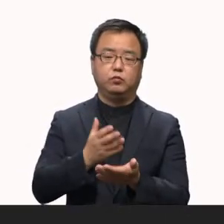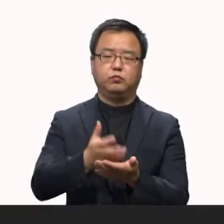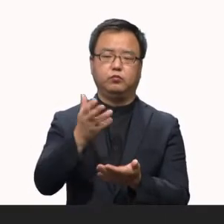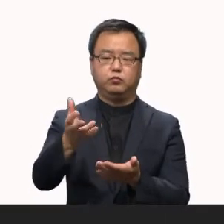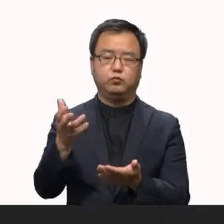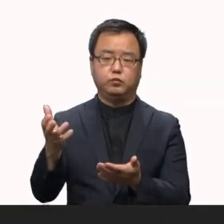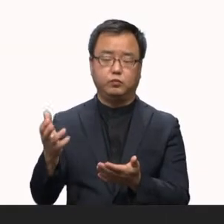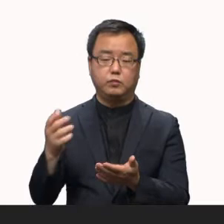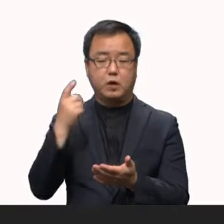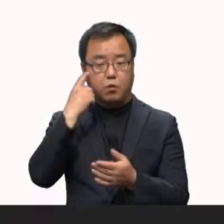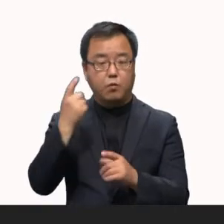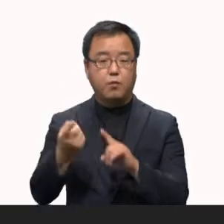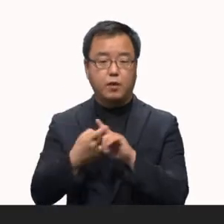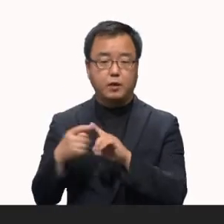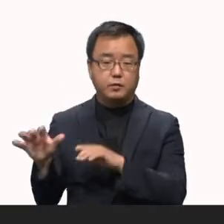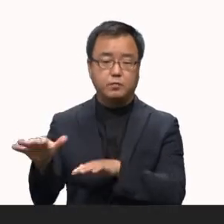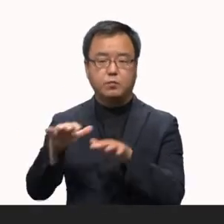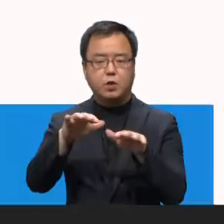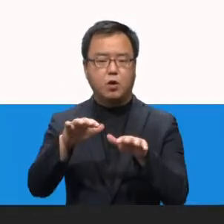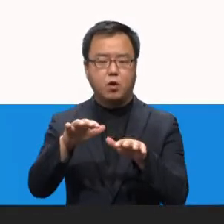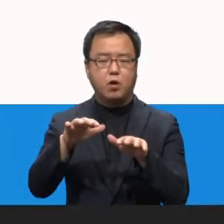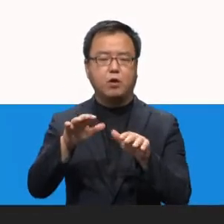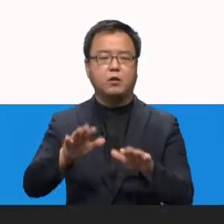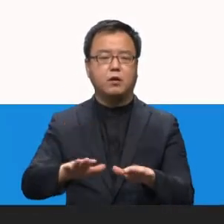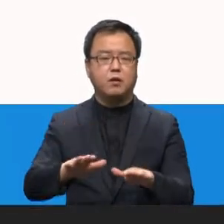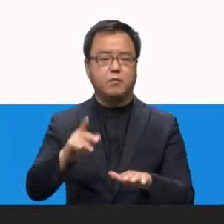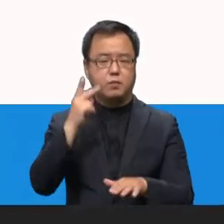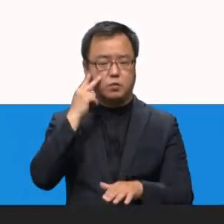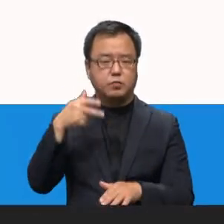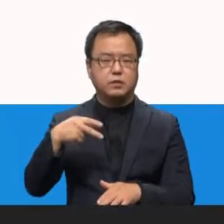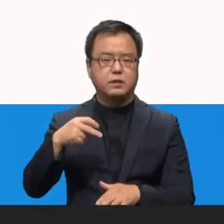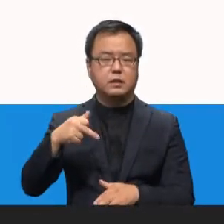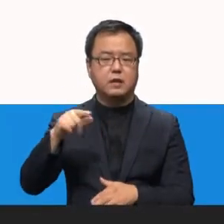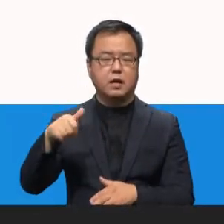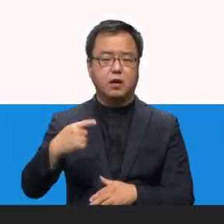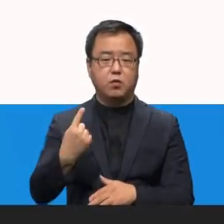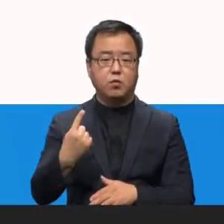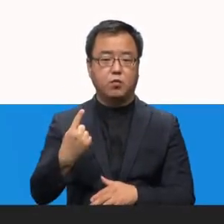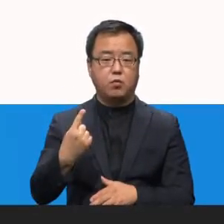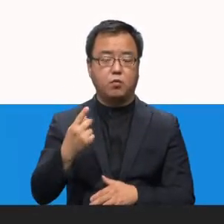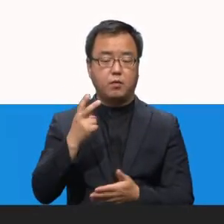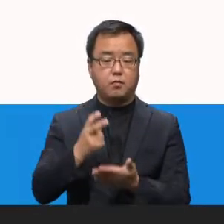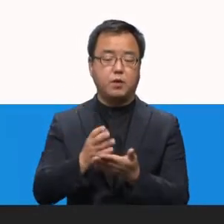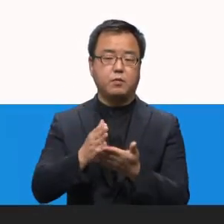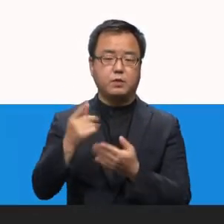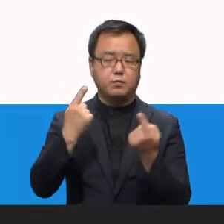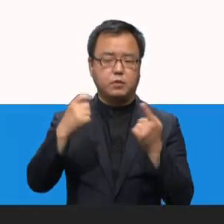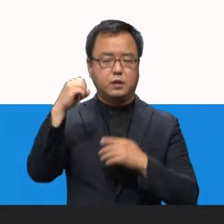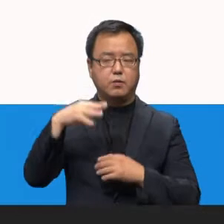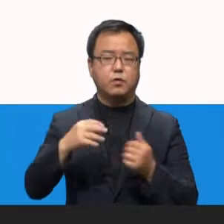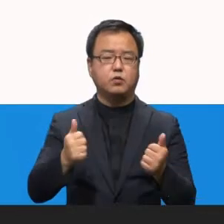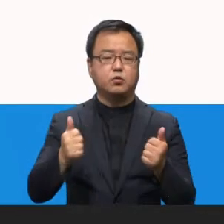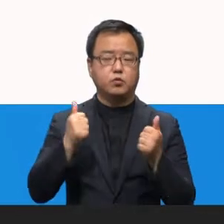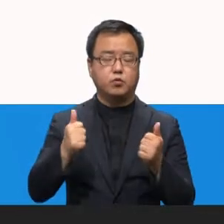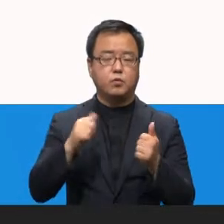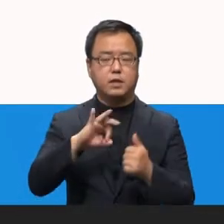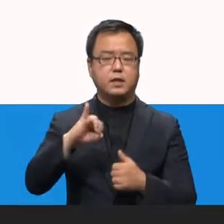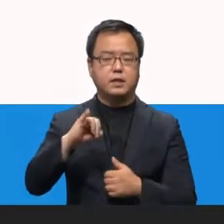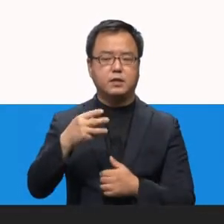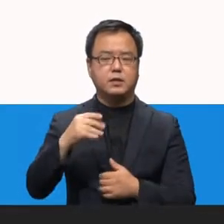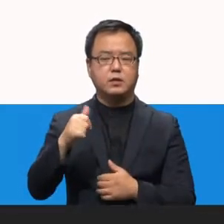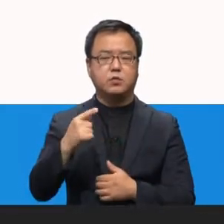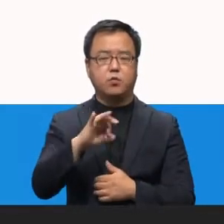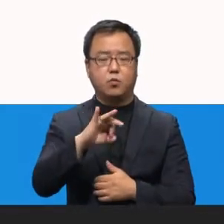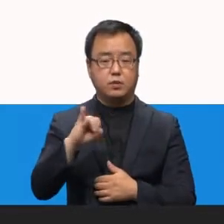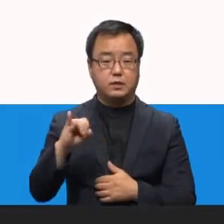됐습니다 예 미국 시카고에서 로스쿨을 나오고 일리노이주 변호사시험에 지르던 28살 여성 불이 애나 힐이